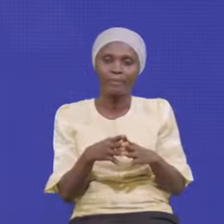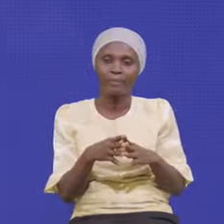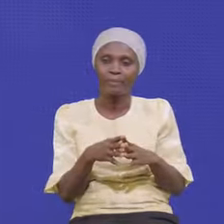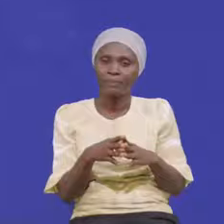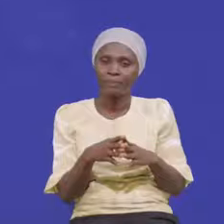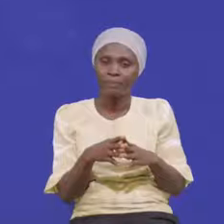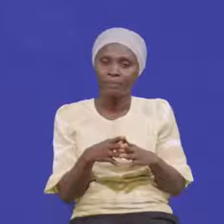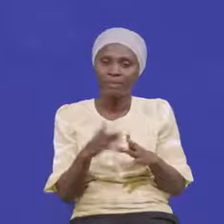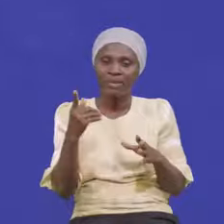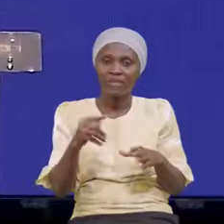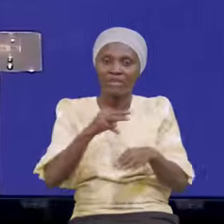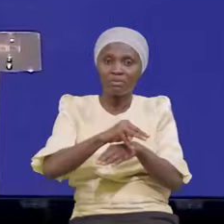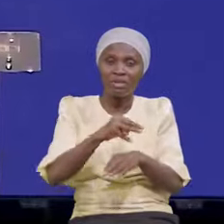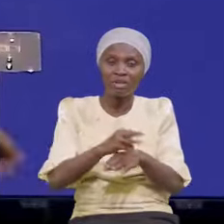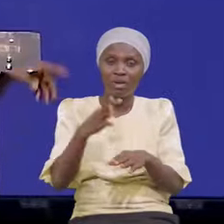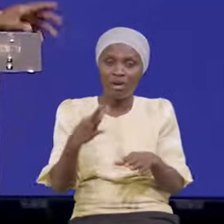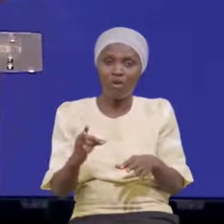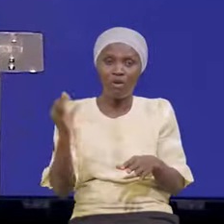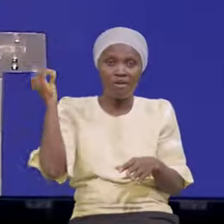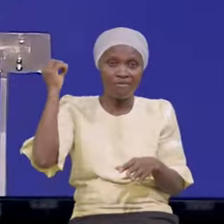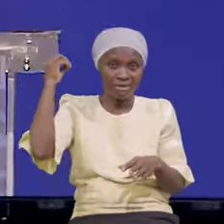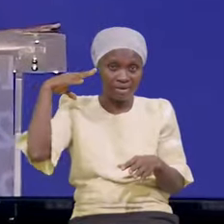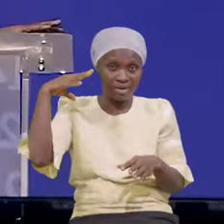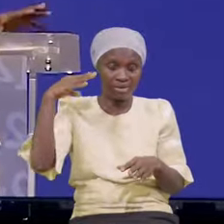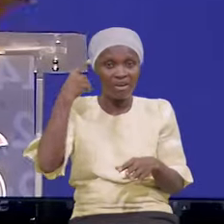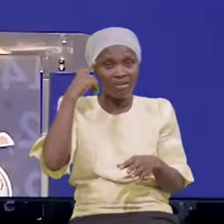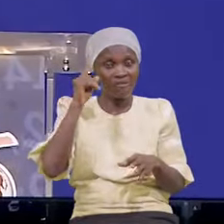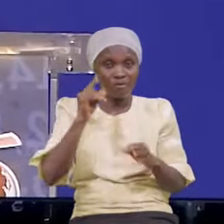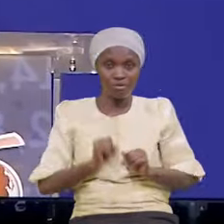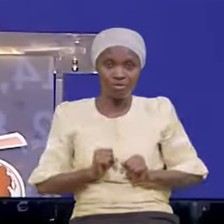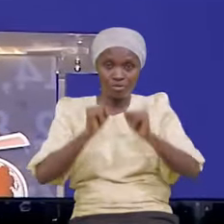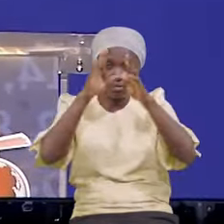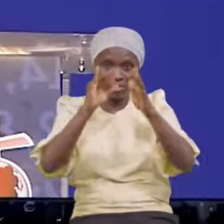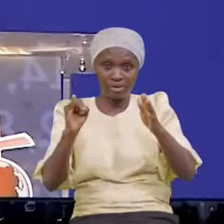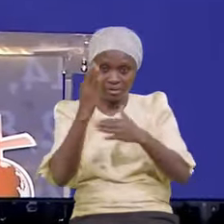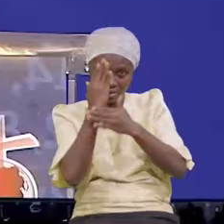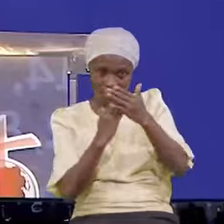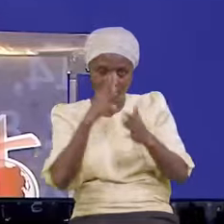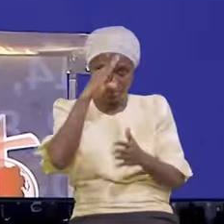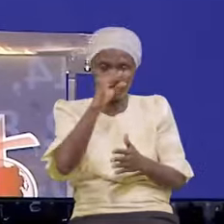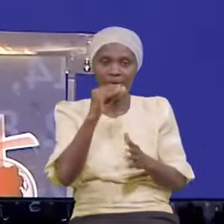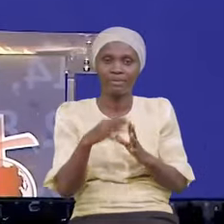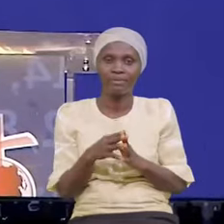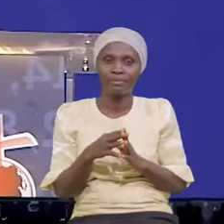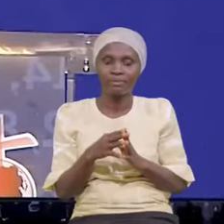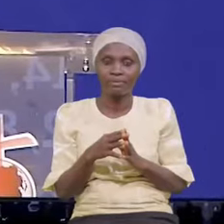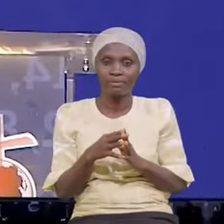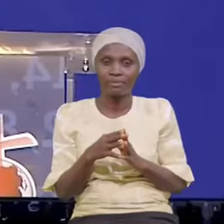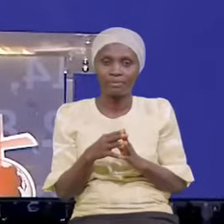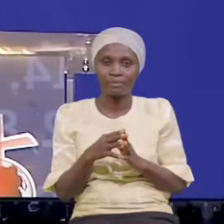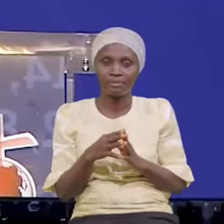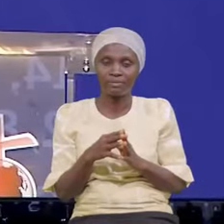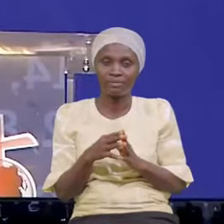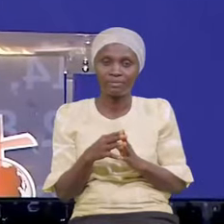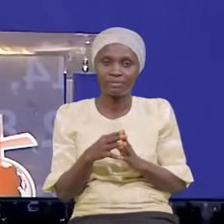The ministry of grace for surrendering men. తమ్మును తాము దేవునికి లోబరుచుకున్న మనుషుల